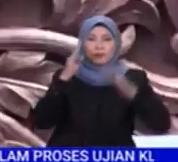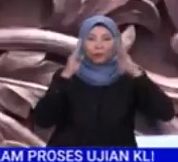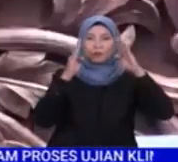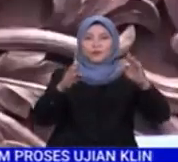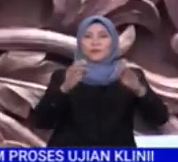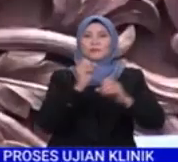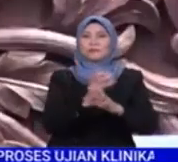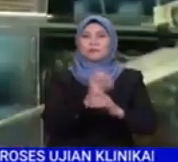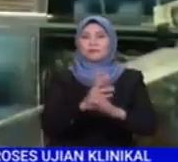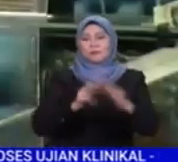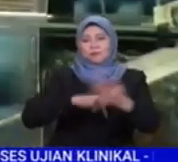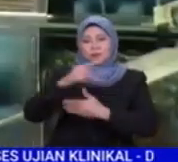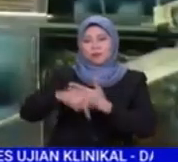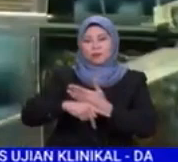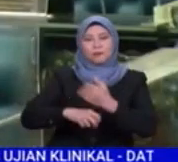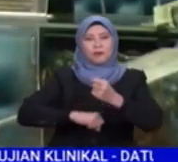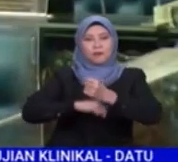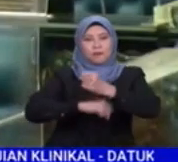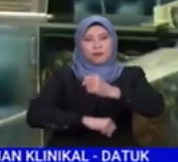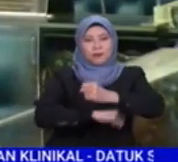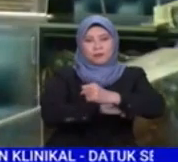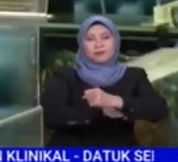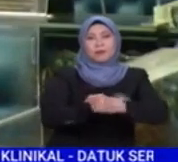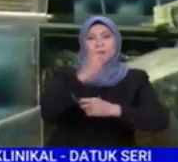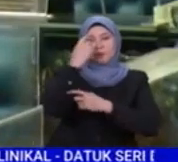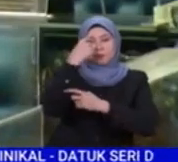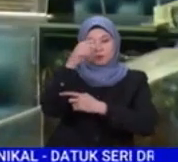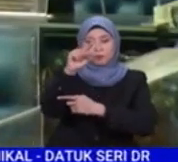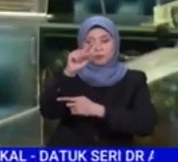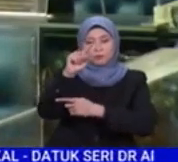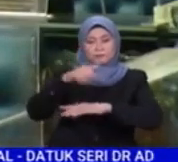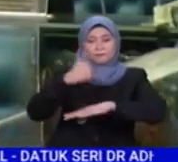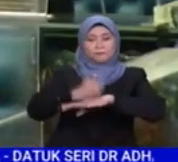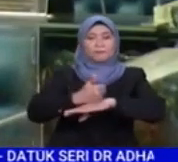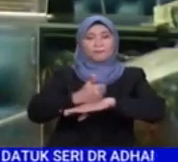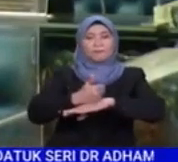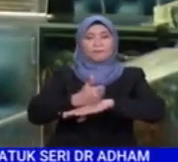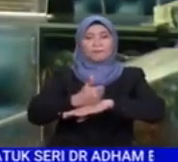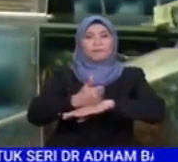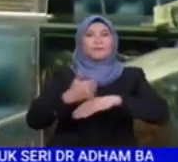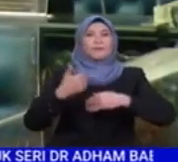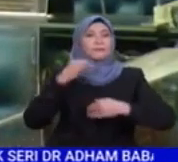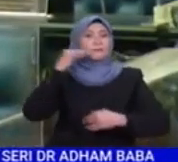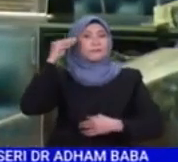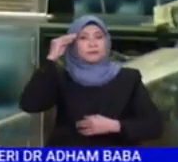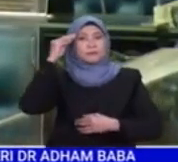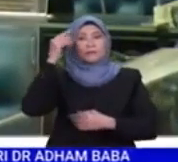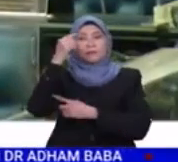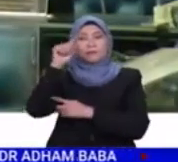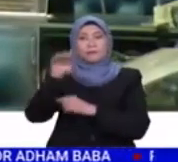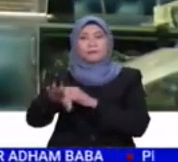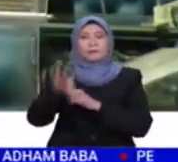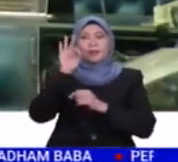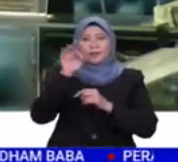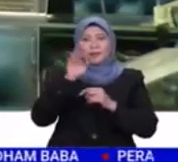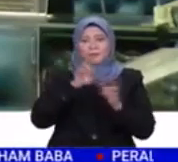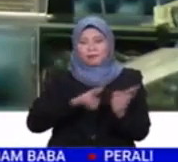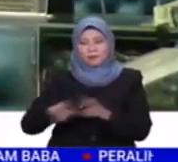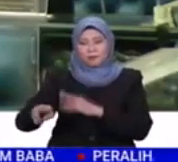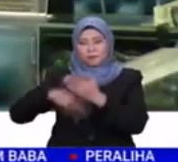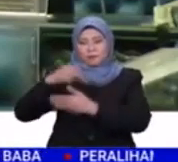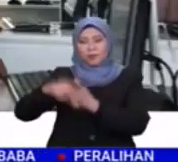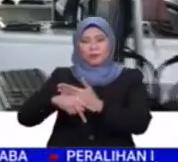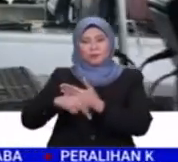kepada usaha melaksanakan program advokasi bagi mewujudkan memastikan wujud kematangan dalam pemilihan rancangan atau